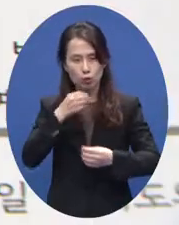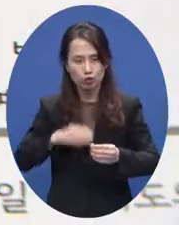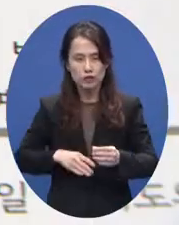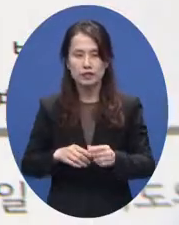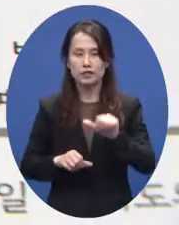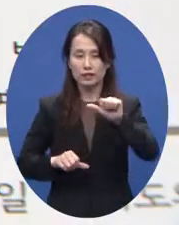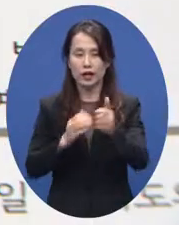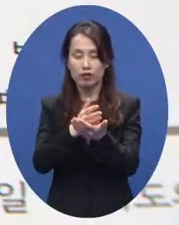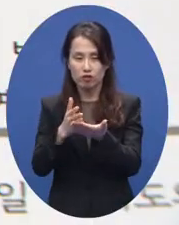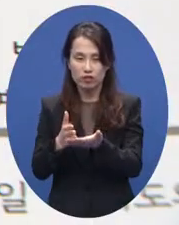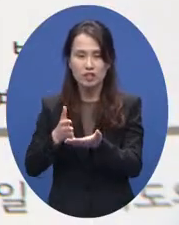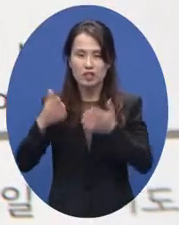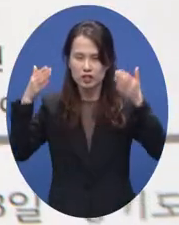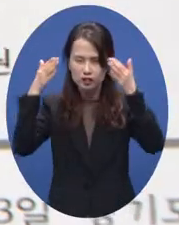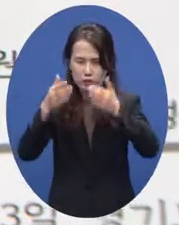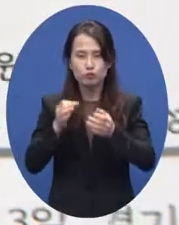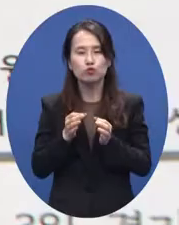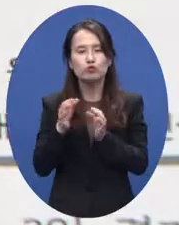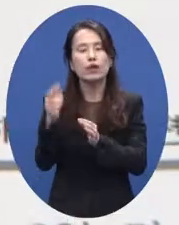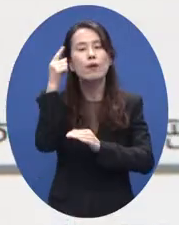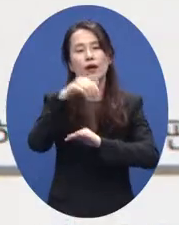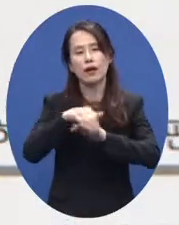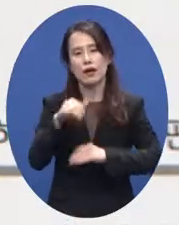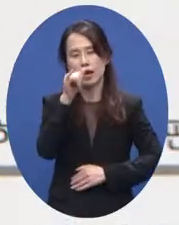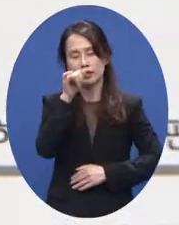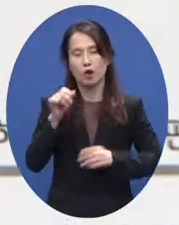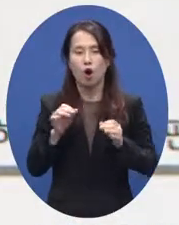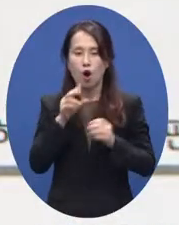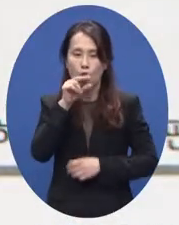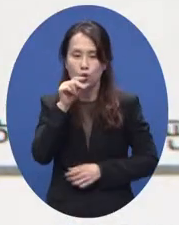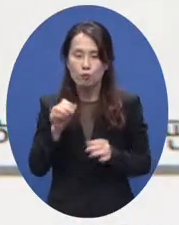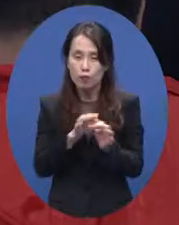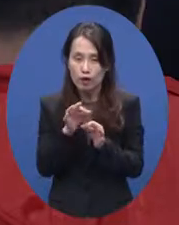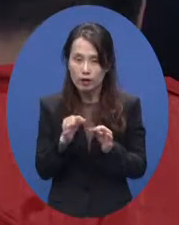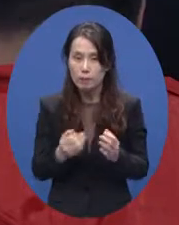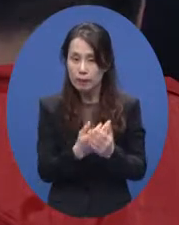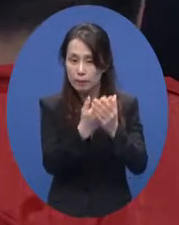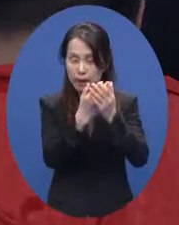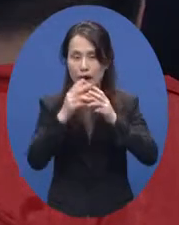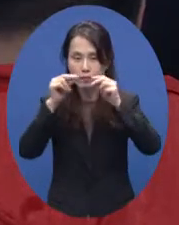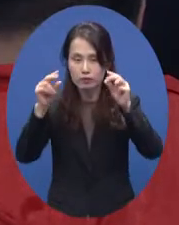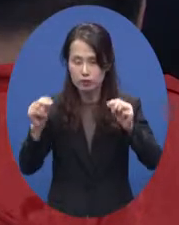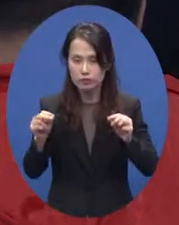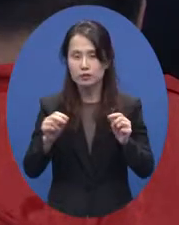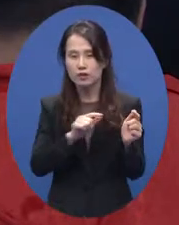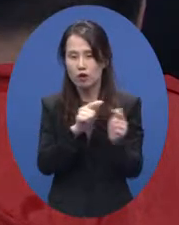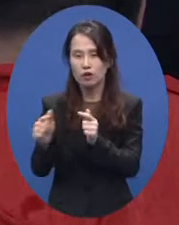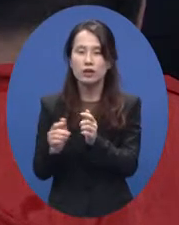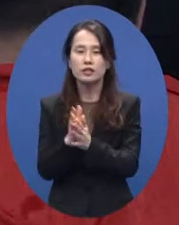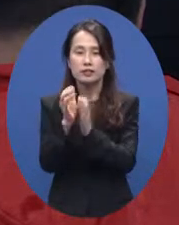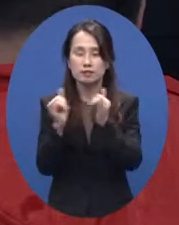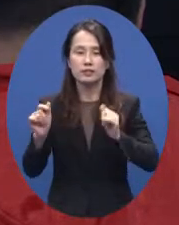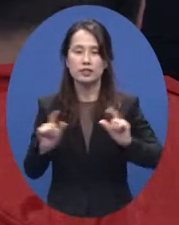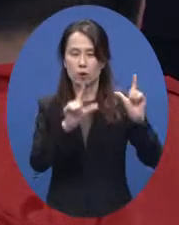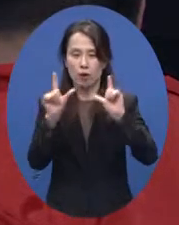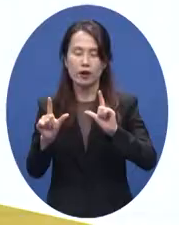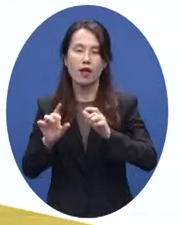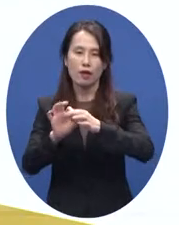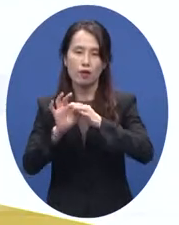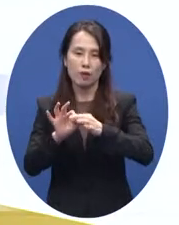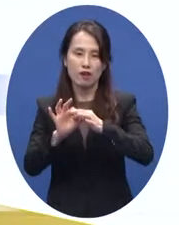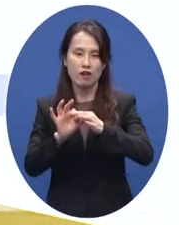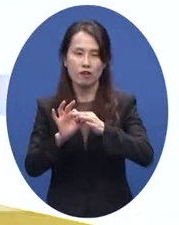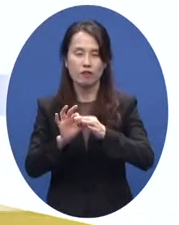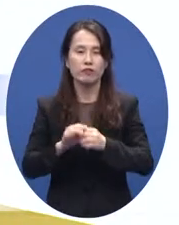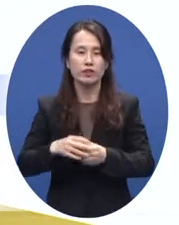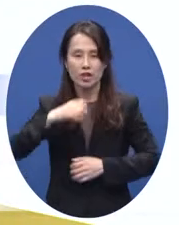집중 투자됩니다. 이번 예산안에선 골목 상권 활성화와 미세먼지 등 도민 안전과 관련된 사업에 힘을 줬습니다.